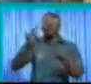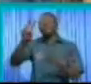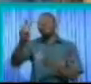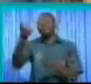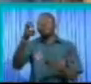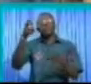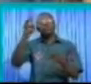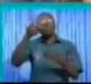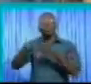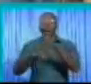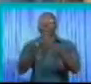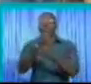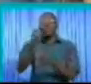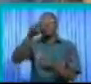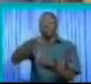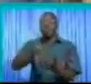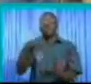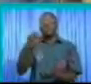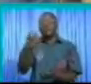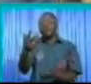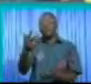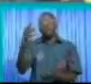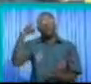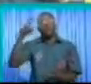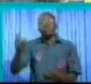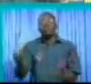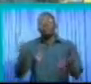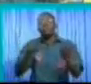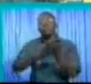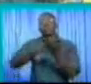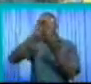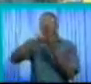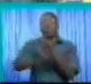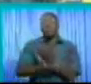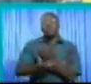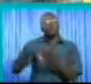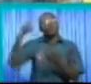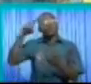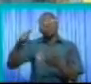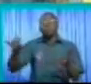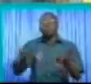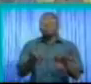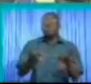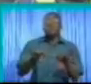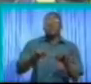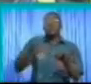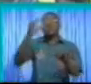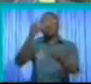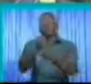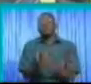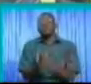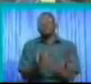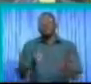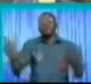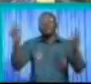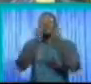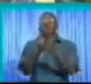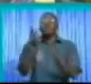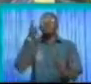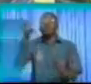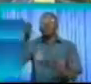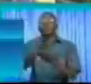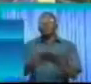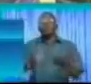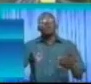l'année 2013. Il intervient après celui de mars au cours duquel 22 mesures avaient été prises. Il s'agit à cette rencontre-là de voir parmi ces